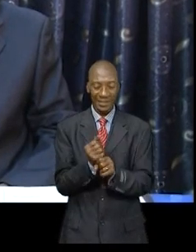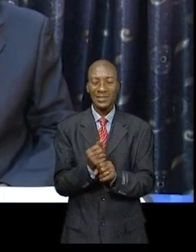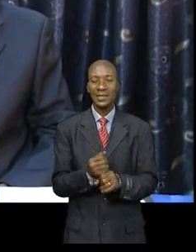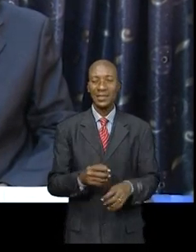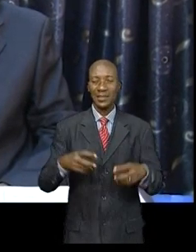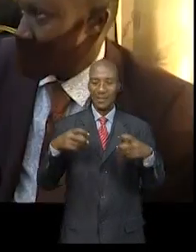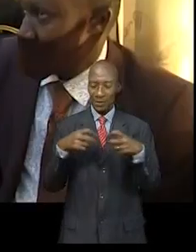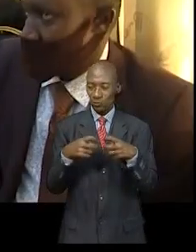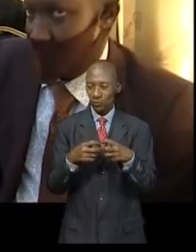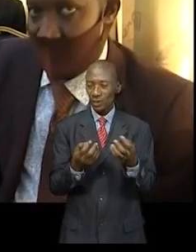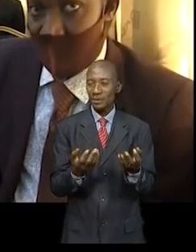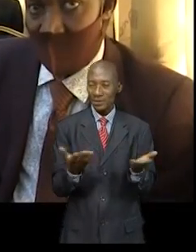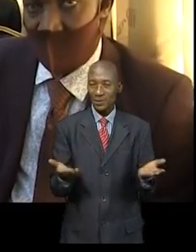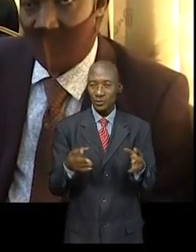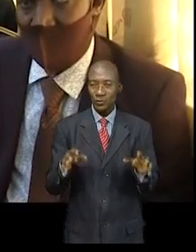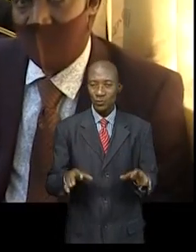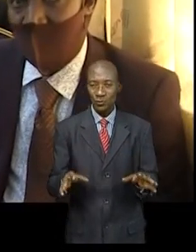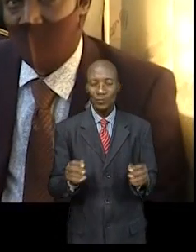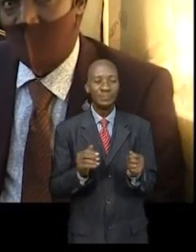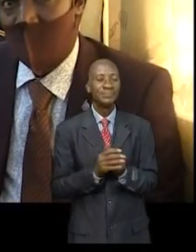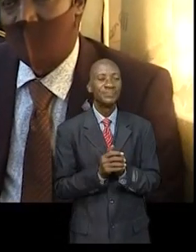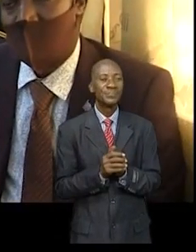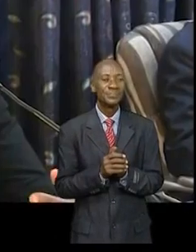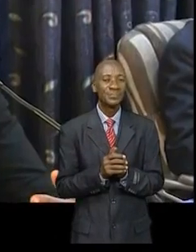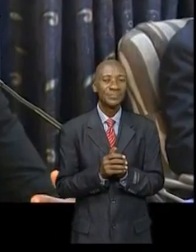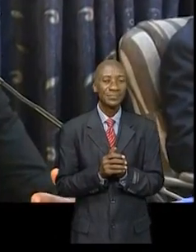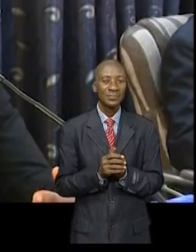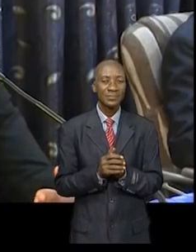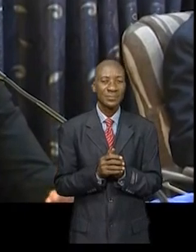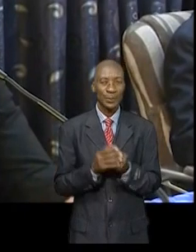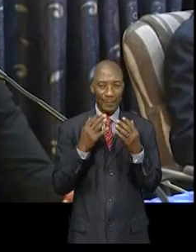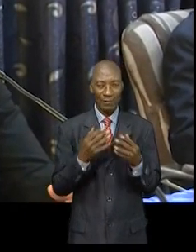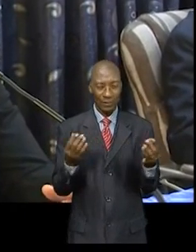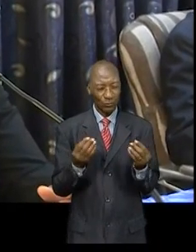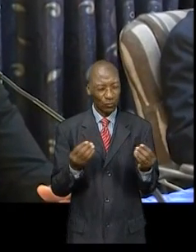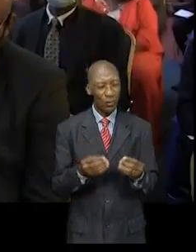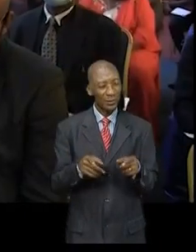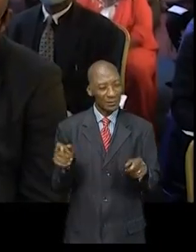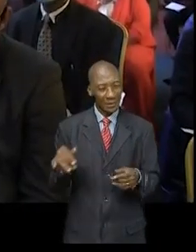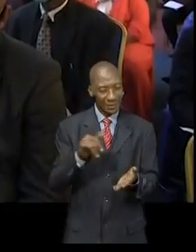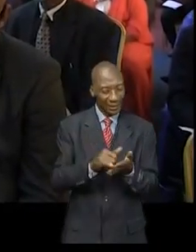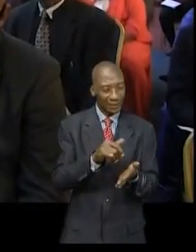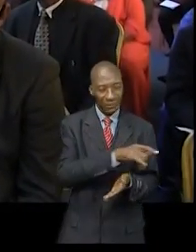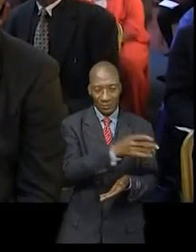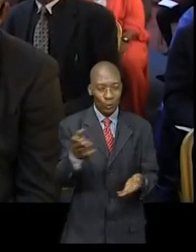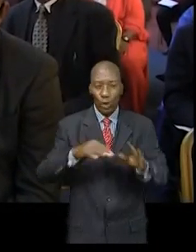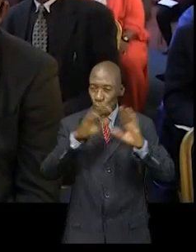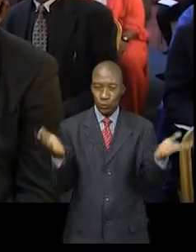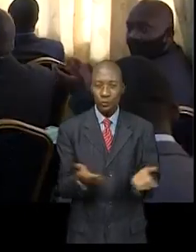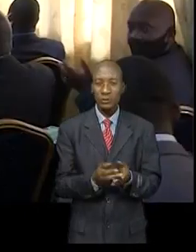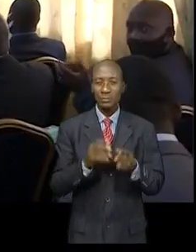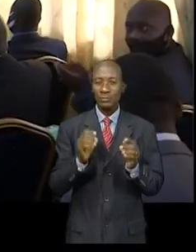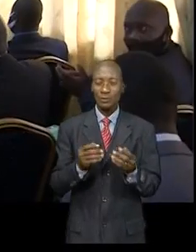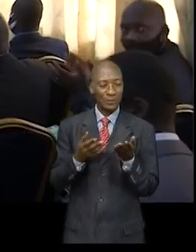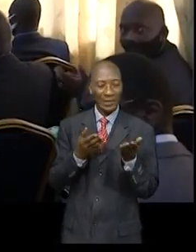permettent d'entretenir l'espoir d'une meilleure autosuffisance alimentaire réclamée avec insistance par les Congolais.